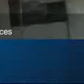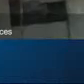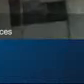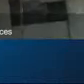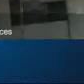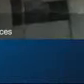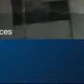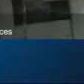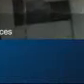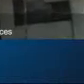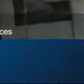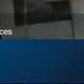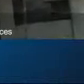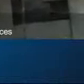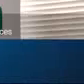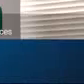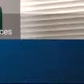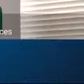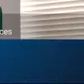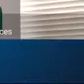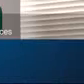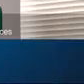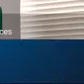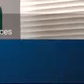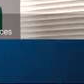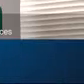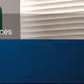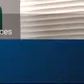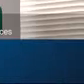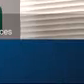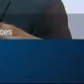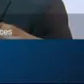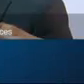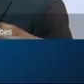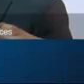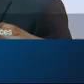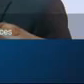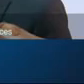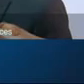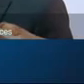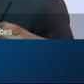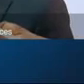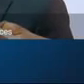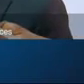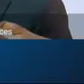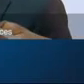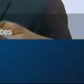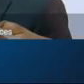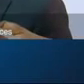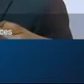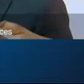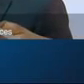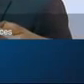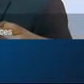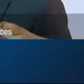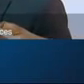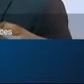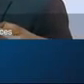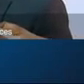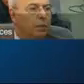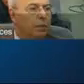Logements sociaux, le gouvernement met en garde ceux qui font obstacle au projet. Les premières maisons livrées avant fin